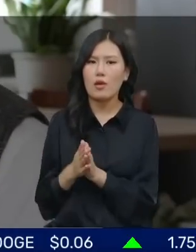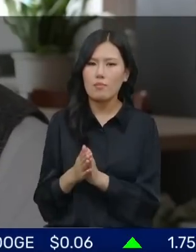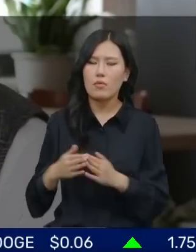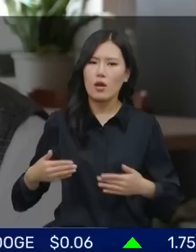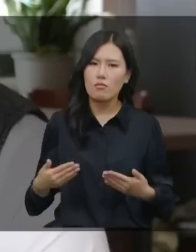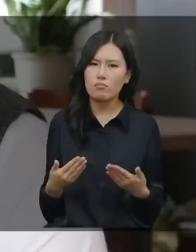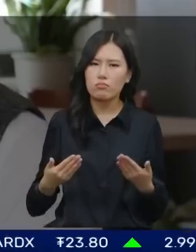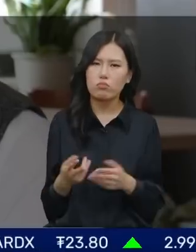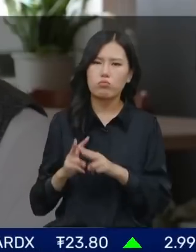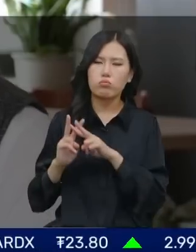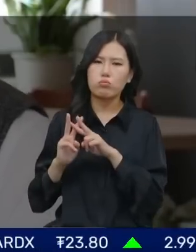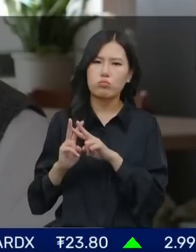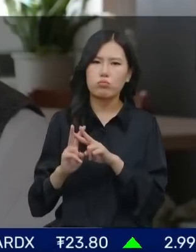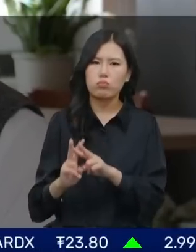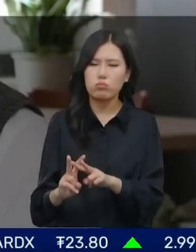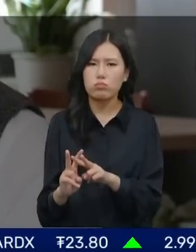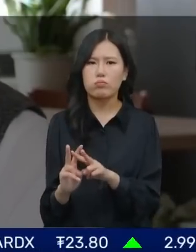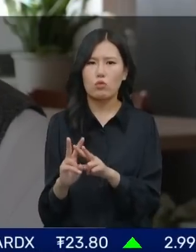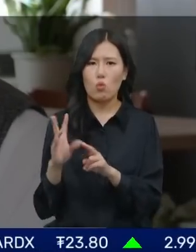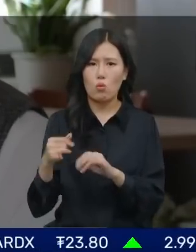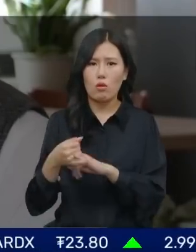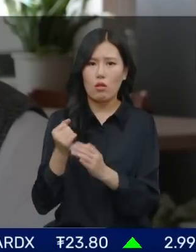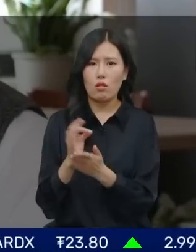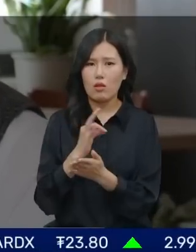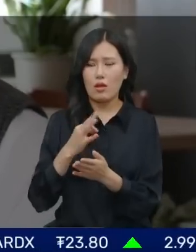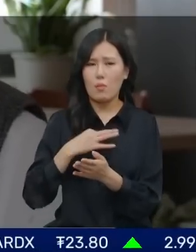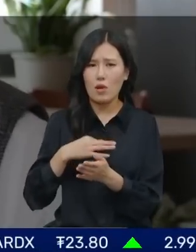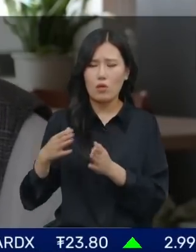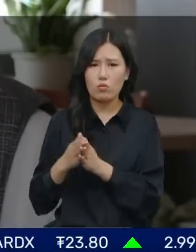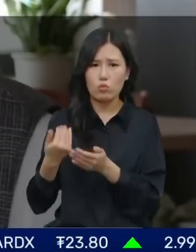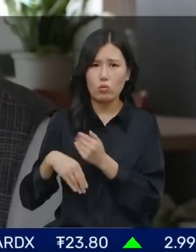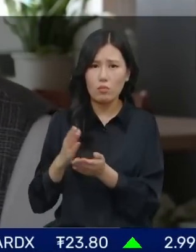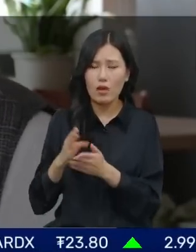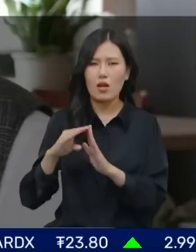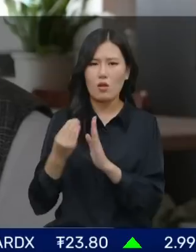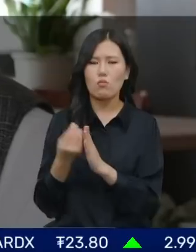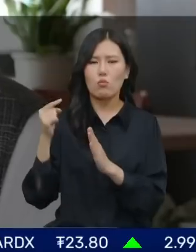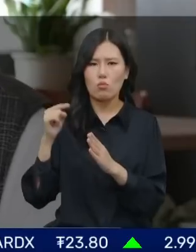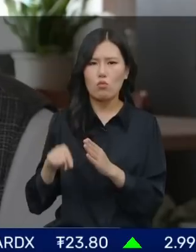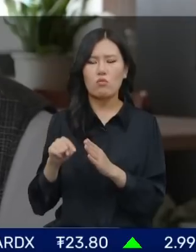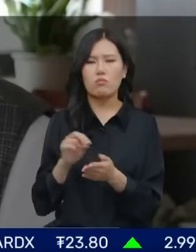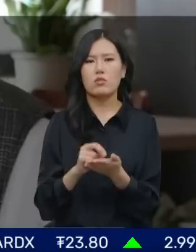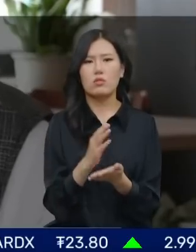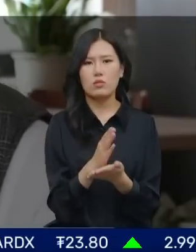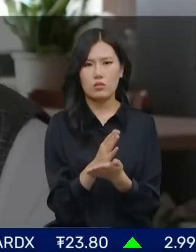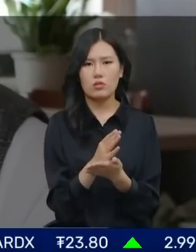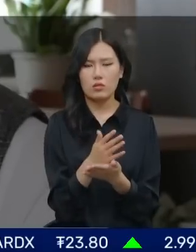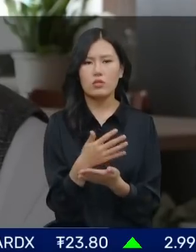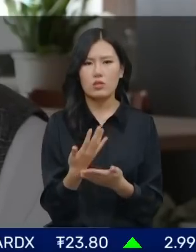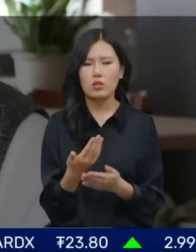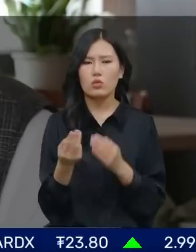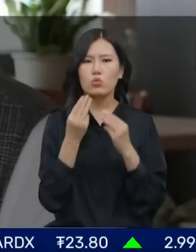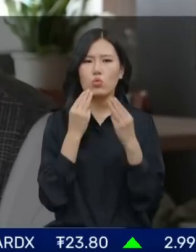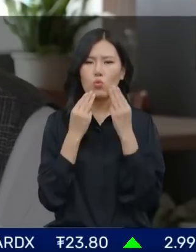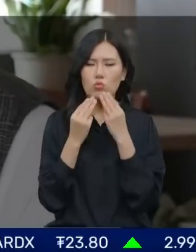бий болгосон тохиолдолд гэр бүл гэж үзнэ гэдэг тусгаалan заасан. За үүнээс улбалаад тодорхой төлөв шүүхэм